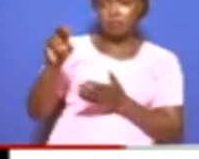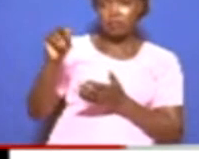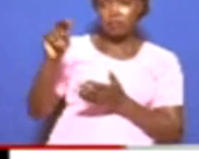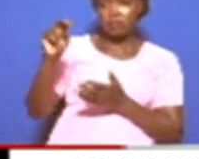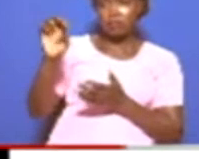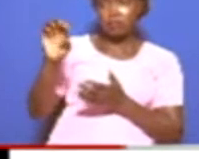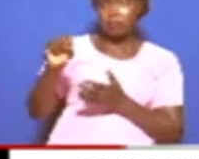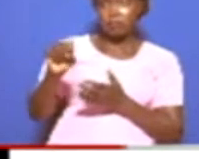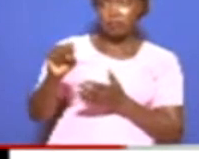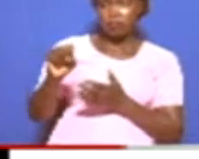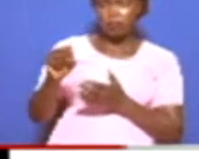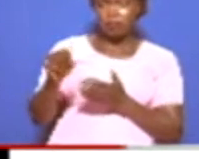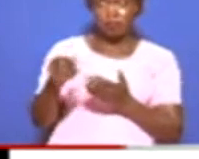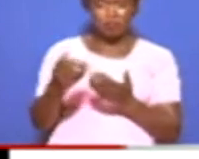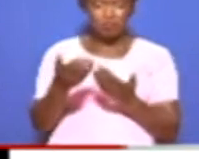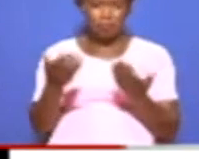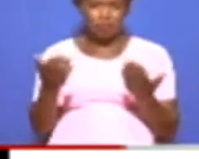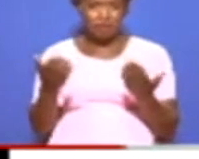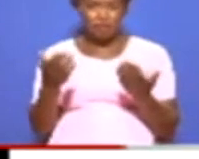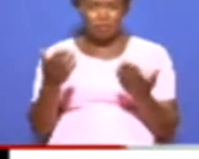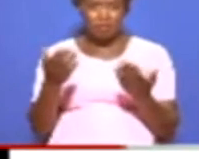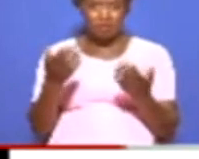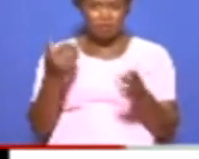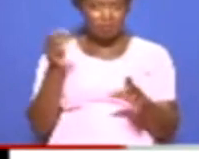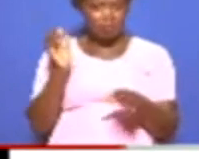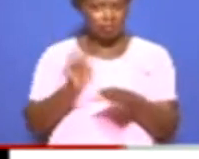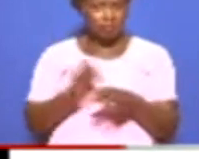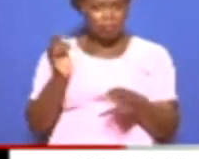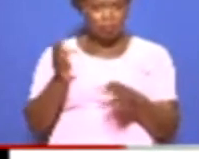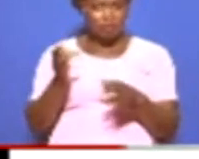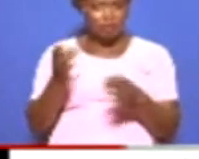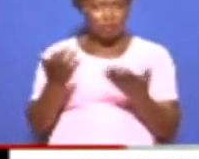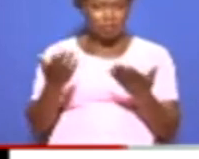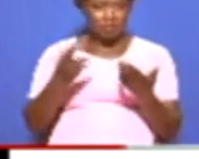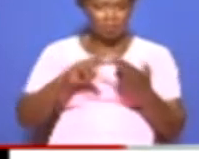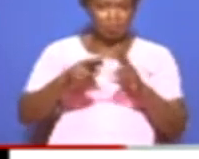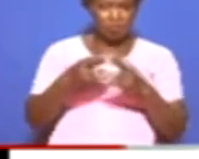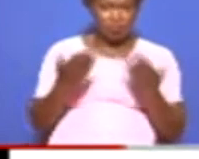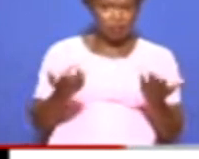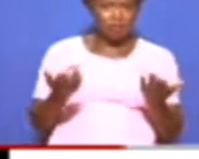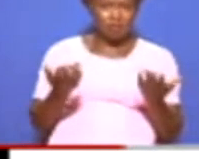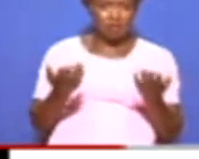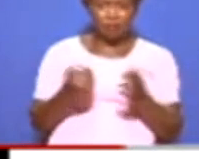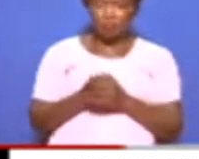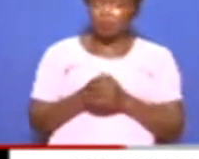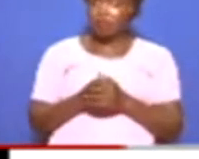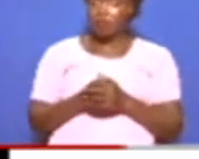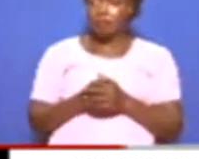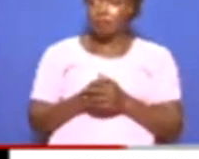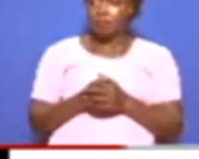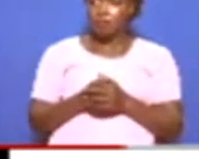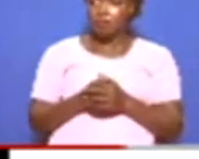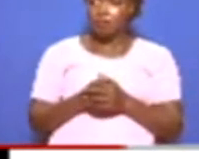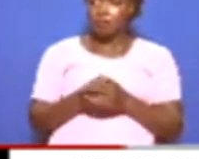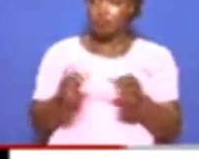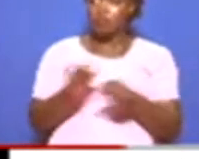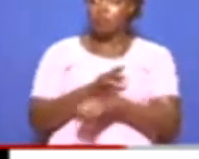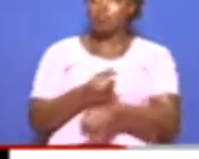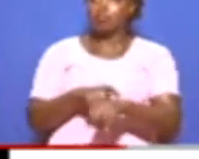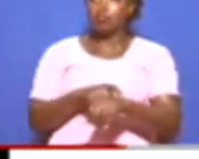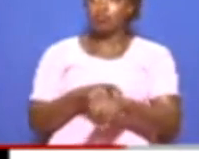hiyo pengine huenda ikaathiri urubani, zina uwiano gani? Ina uwiano mara nyingi